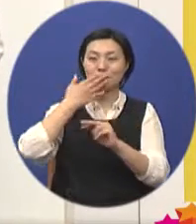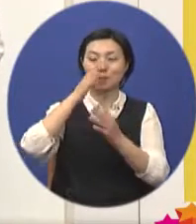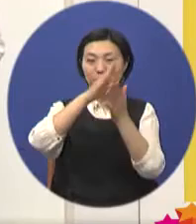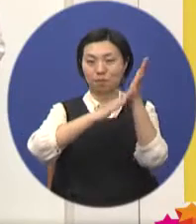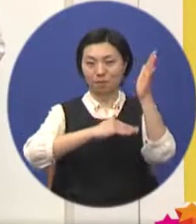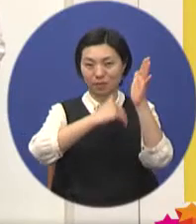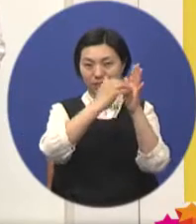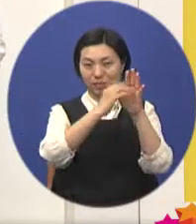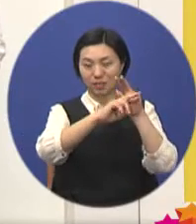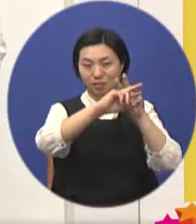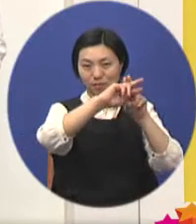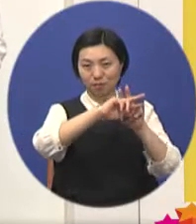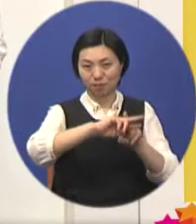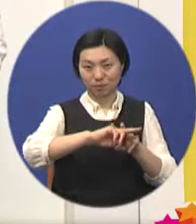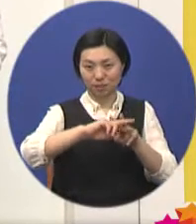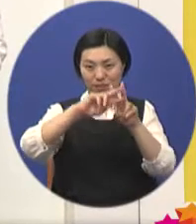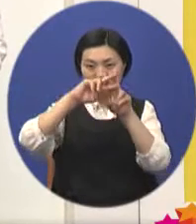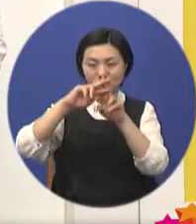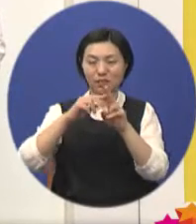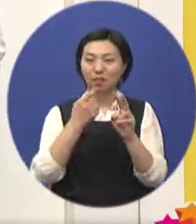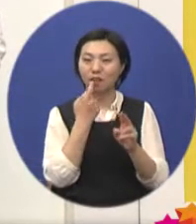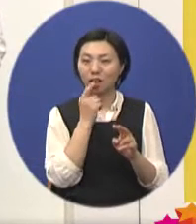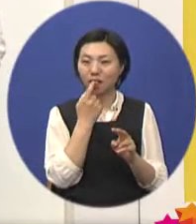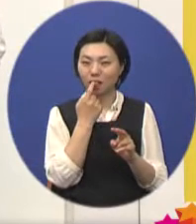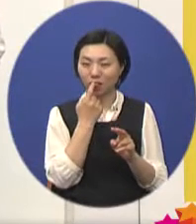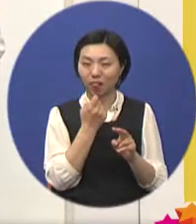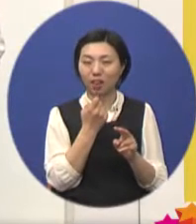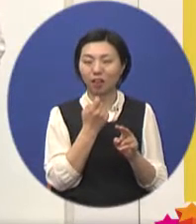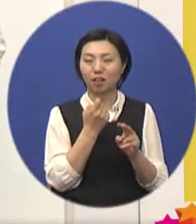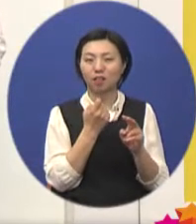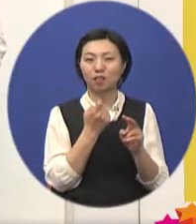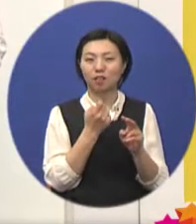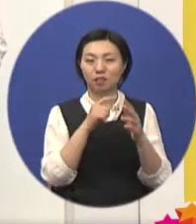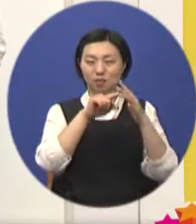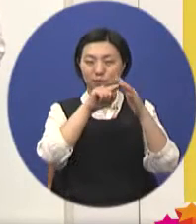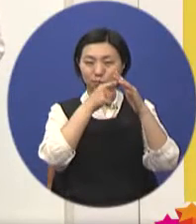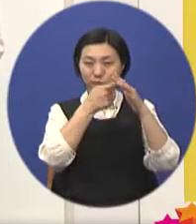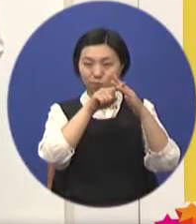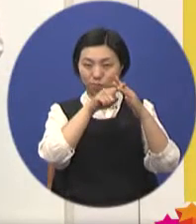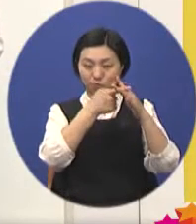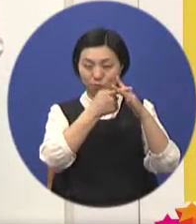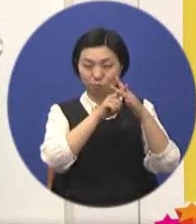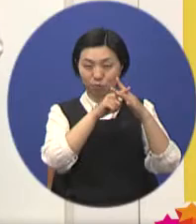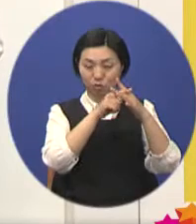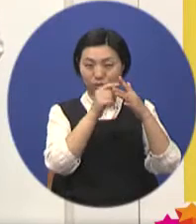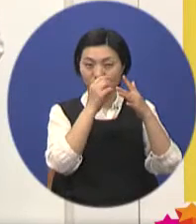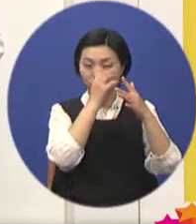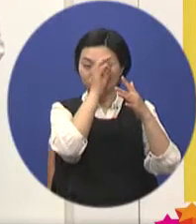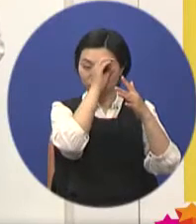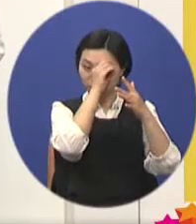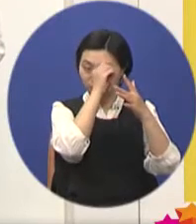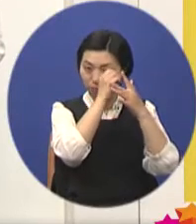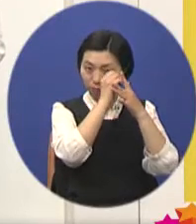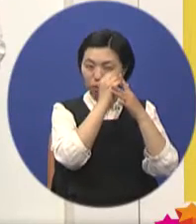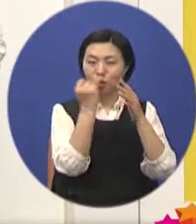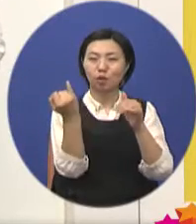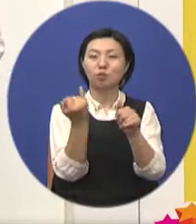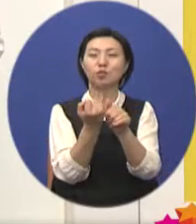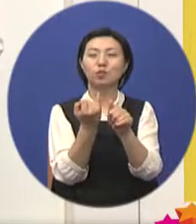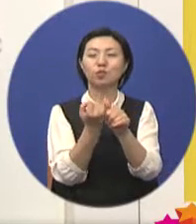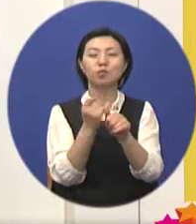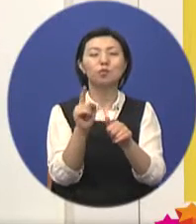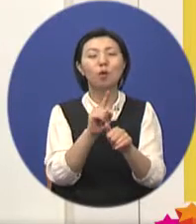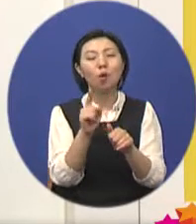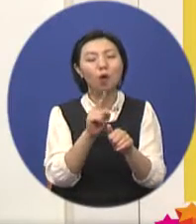발랐는데 네. 그거 이렇게 침 발라가지고 네. 어, 군역들 구서로 네. 어, 신부신랑이 뭐 하나 어떡하는가